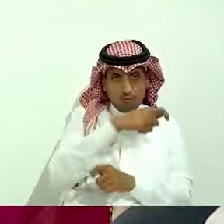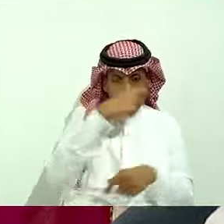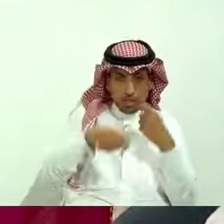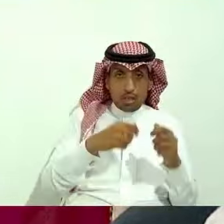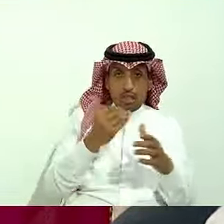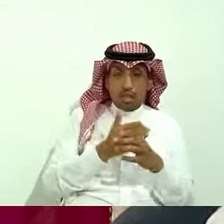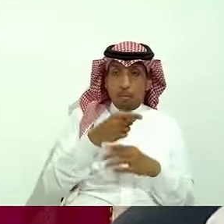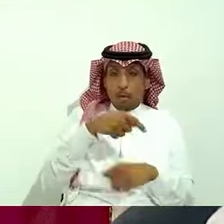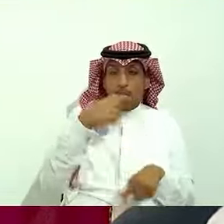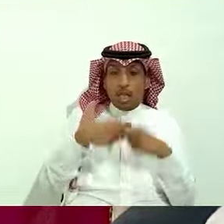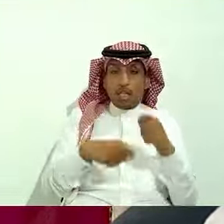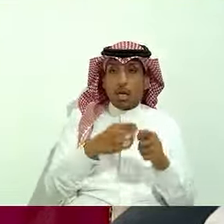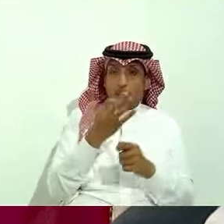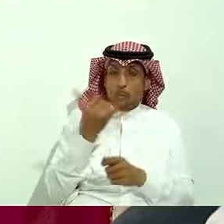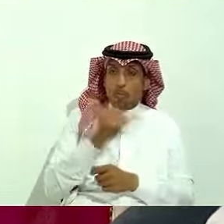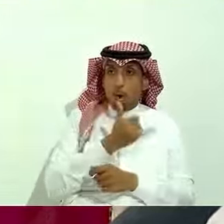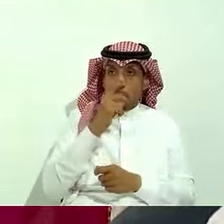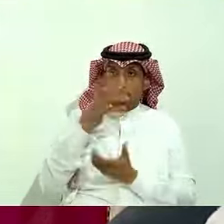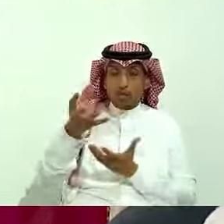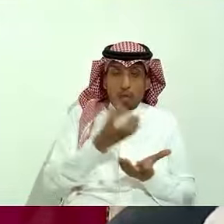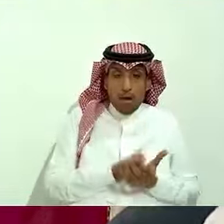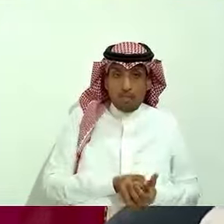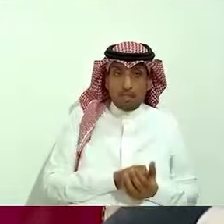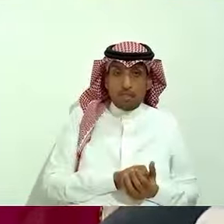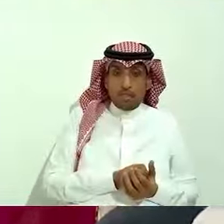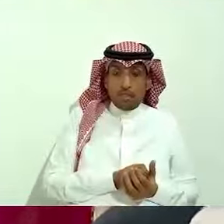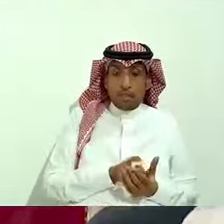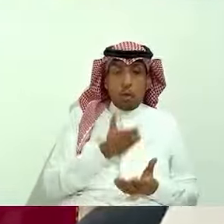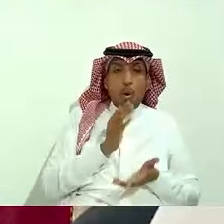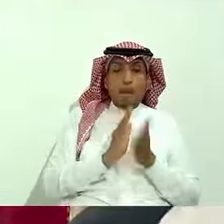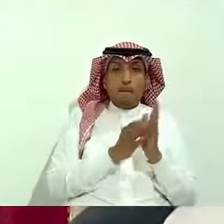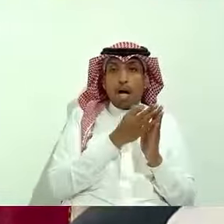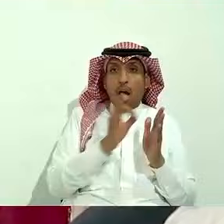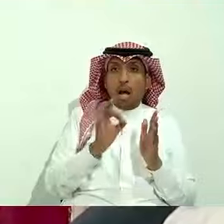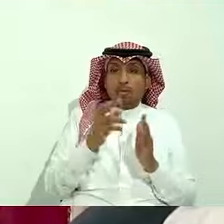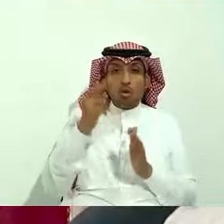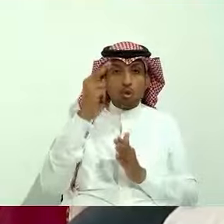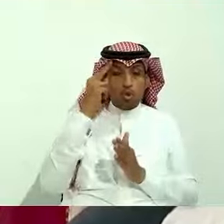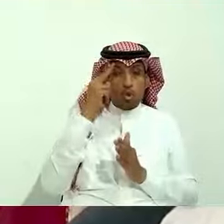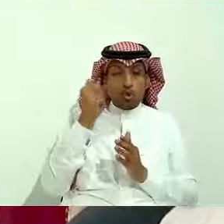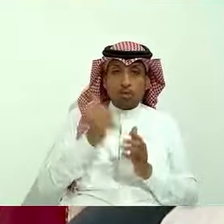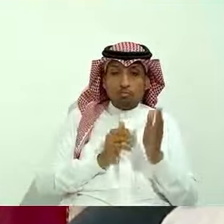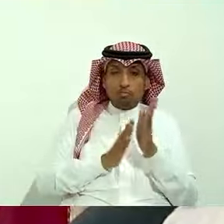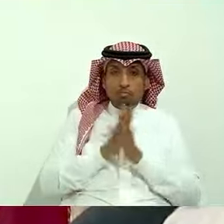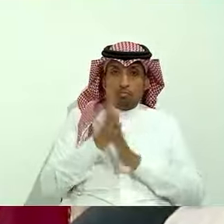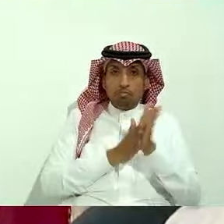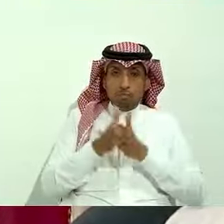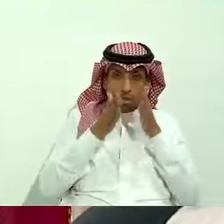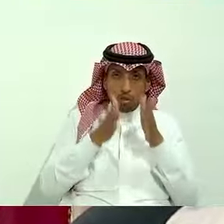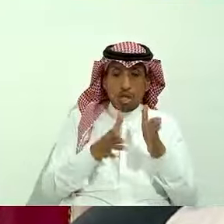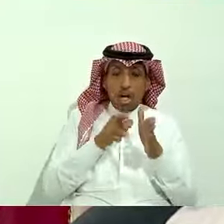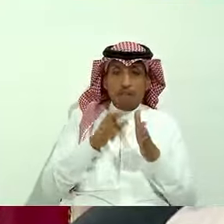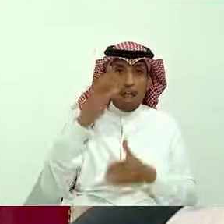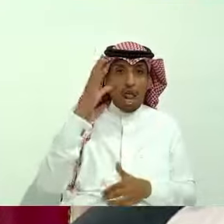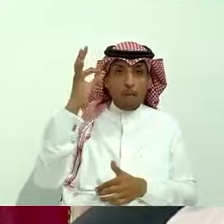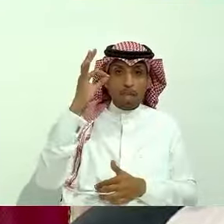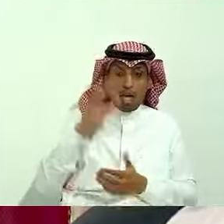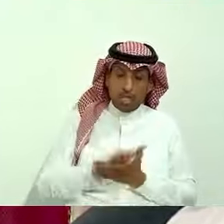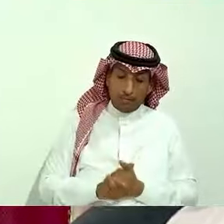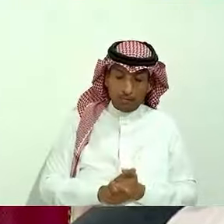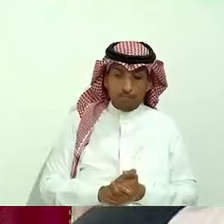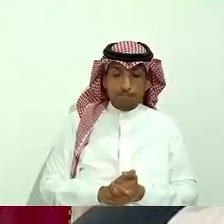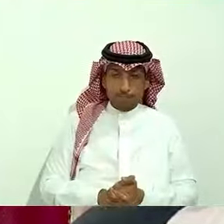كولكتبل وبيصير من الأشياء اللي الناس تجمعها وتصير بمكاتب كل السعوديين اللي مهتمين بالنطاق الإبداعي. طيب